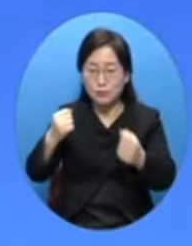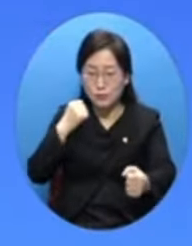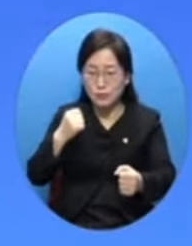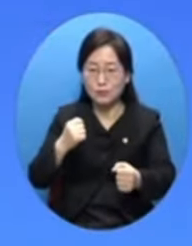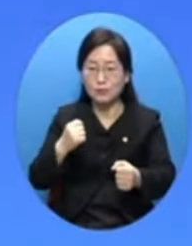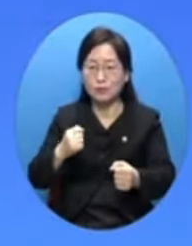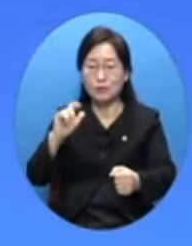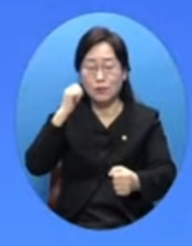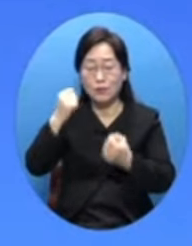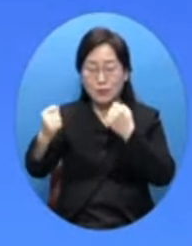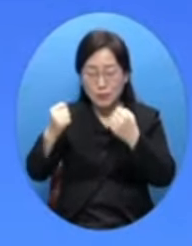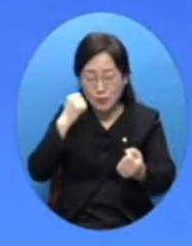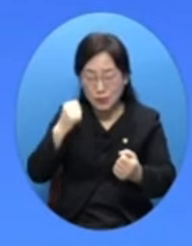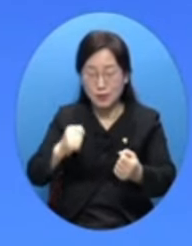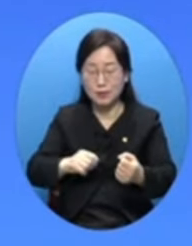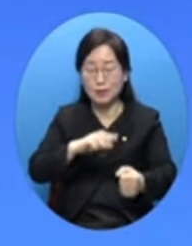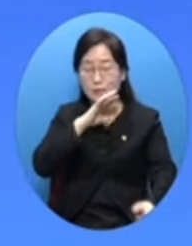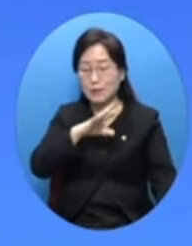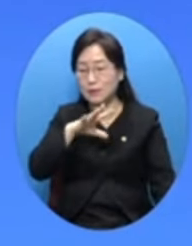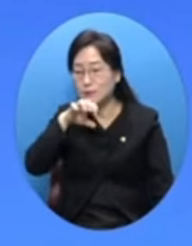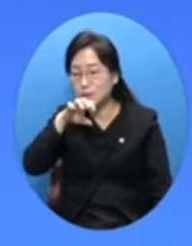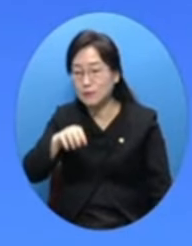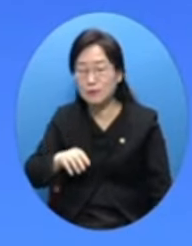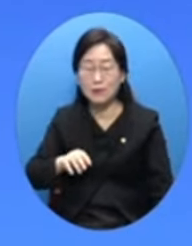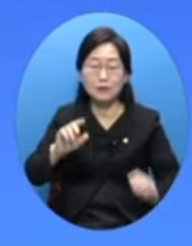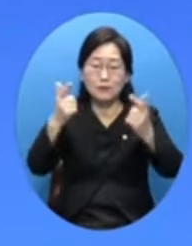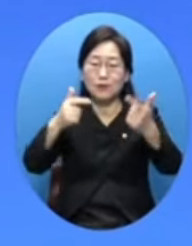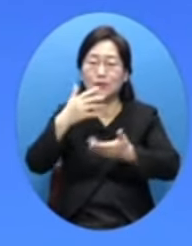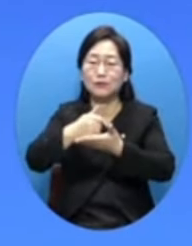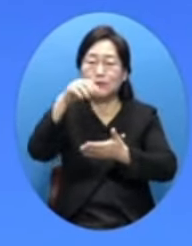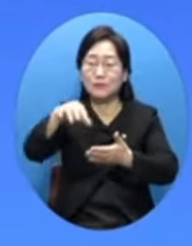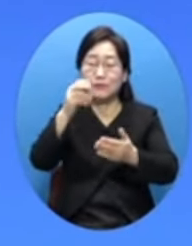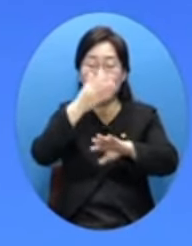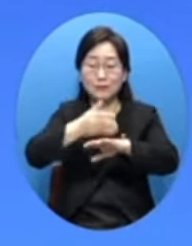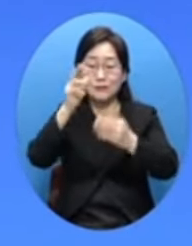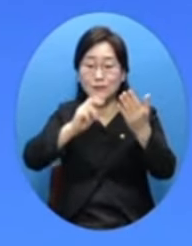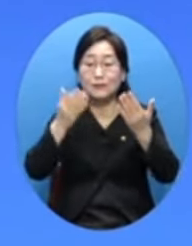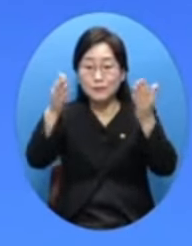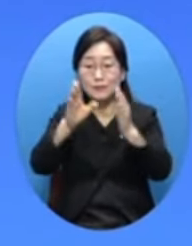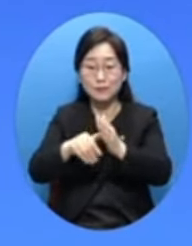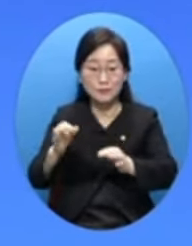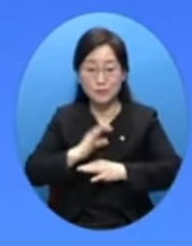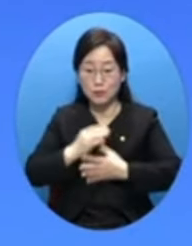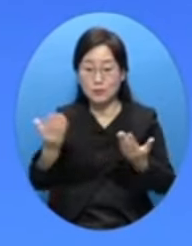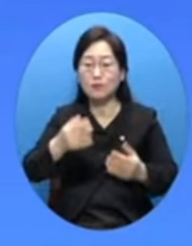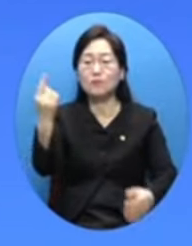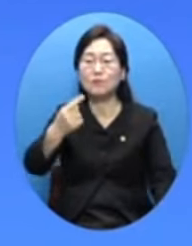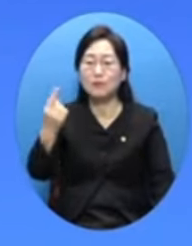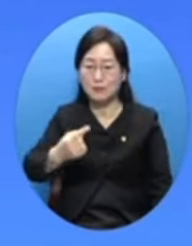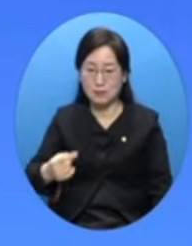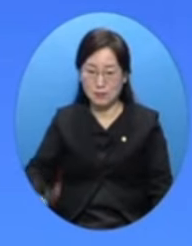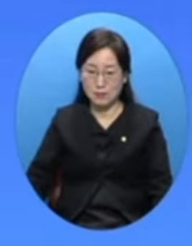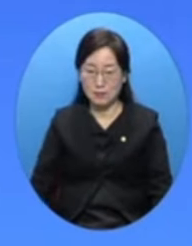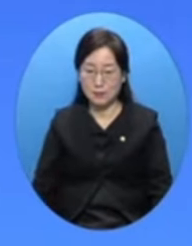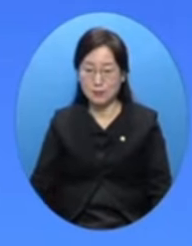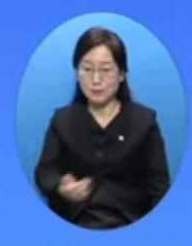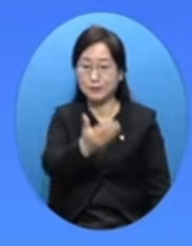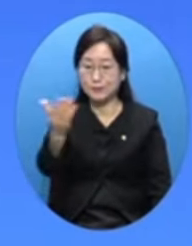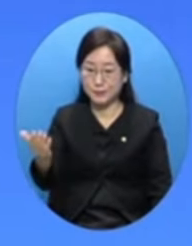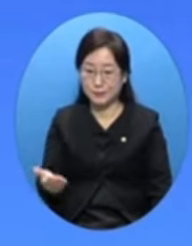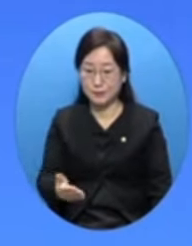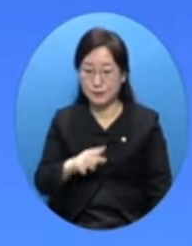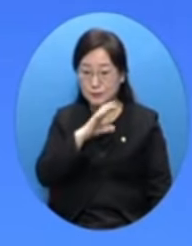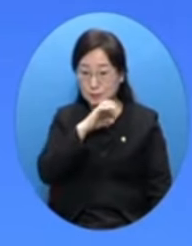때 원망하지 않고 불평하지 않고 주 앞에 감사함에 찬양할 때 놀라운 일이 펼쳐지는 것입니다 여러분